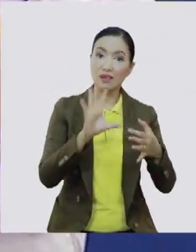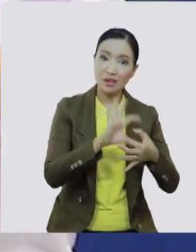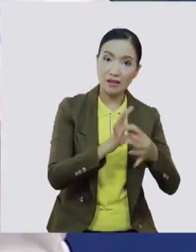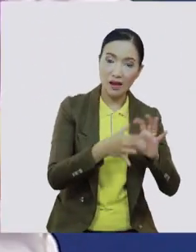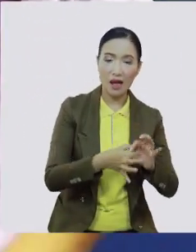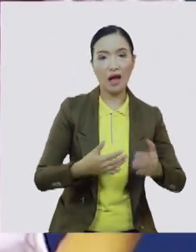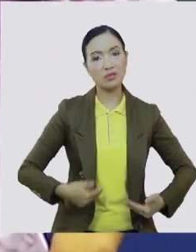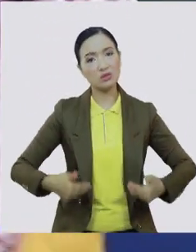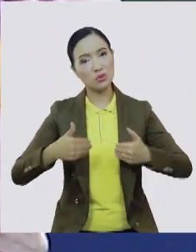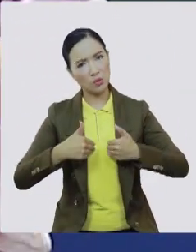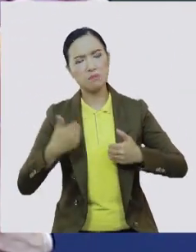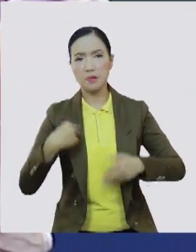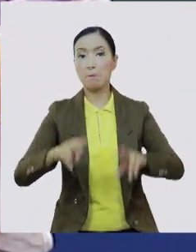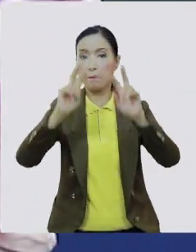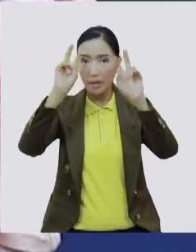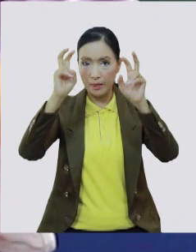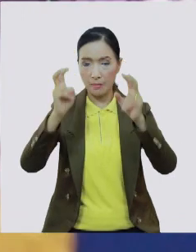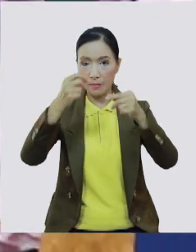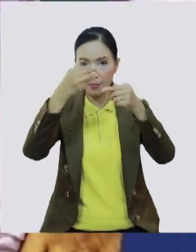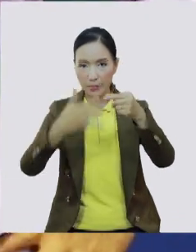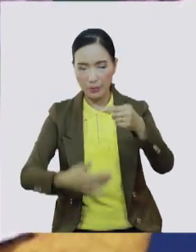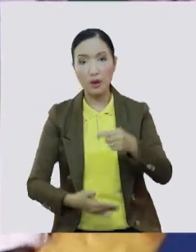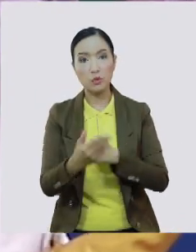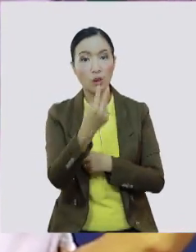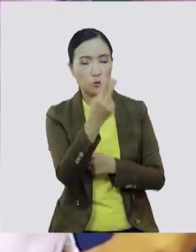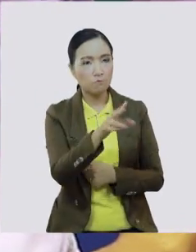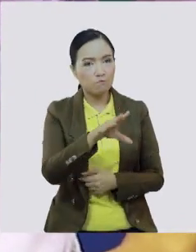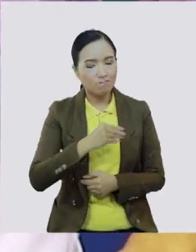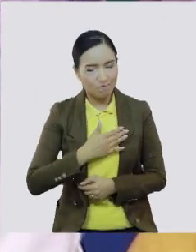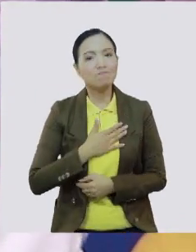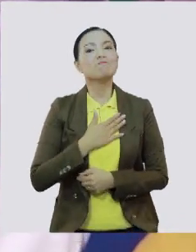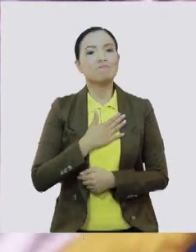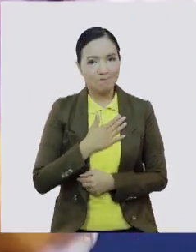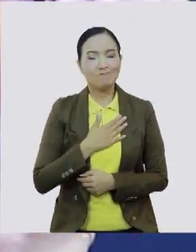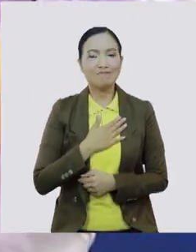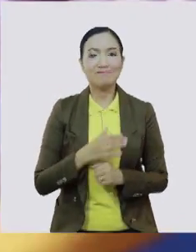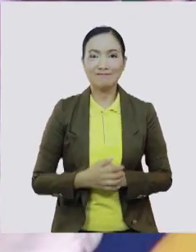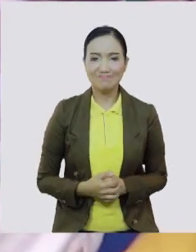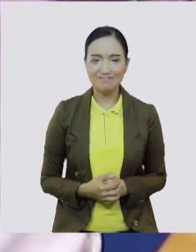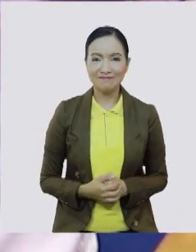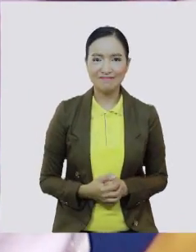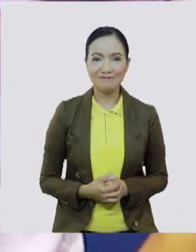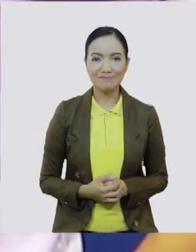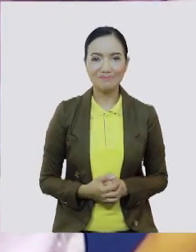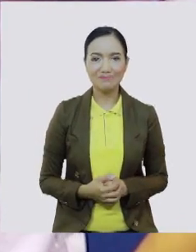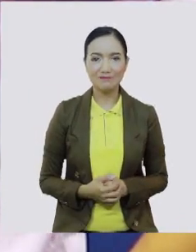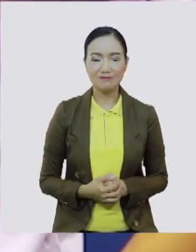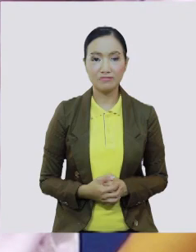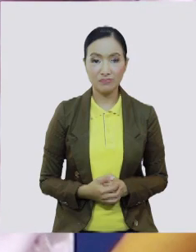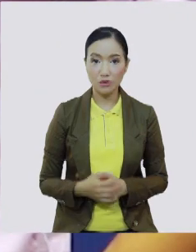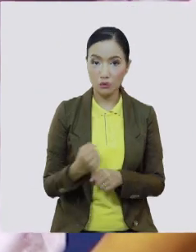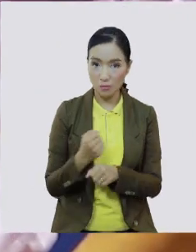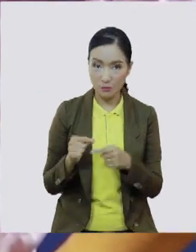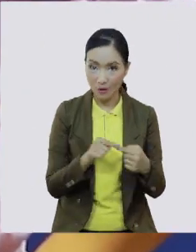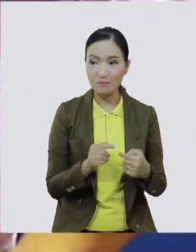แล้วเรื่องของชีวิตก็มีหลายประเด็นนะครับที่คุณหนึ่งจะเป็นแรงบันดาลใจให้กับพวกเราอีกหลายๆคนติดตามชมไปพร้อมๆกันครับซ้อมต่อ